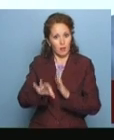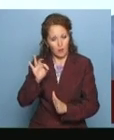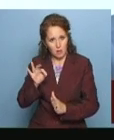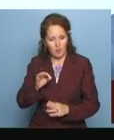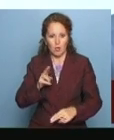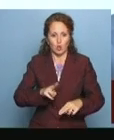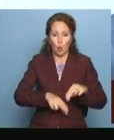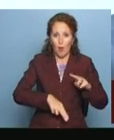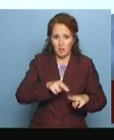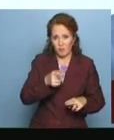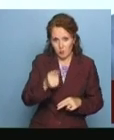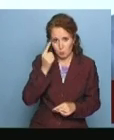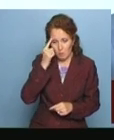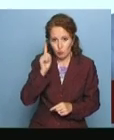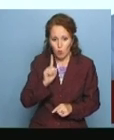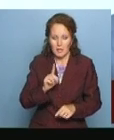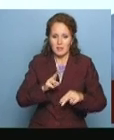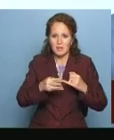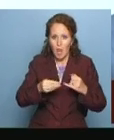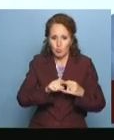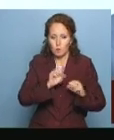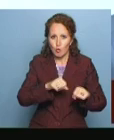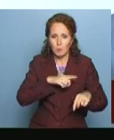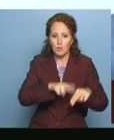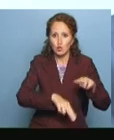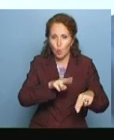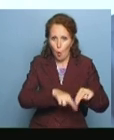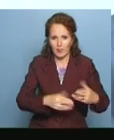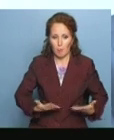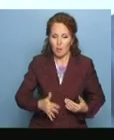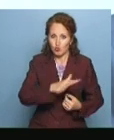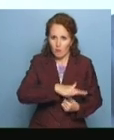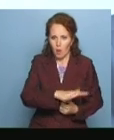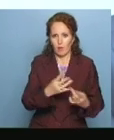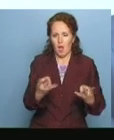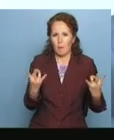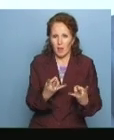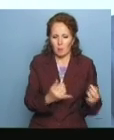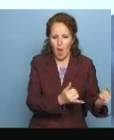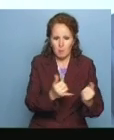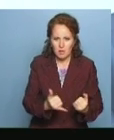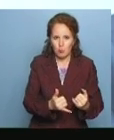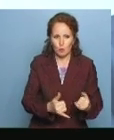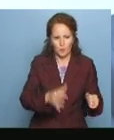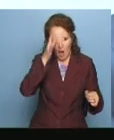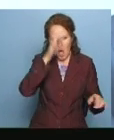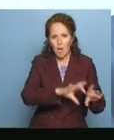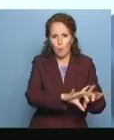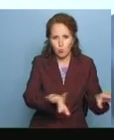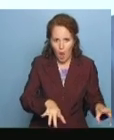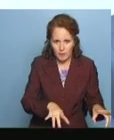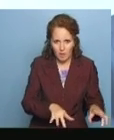землю для того, чтобы там можно было строить и проживать, необходимо обеспечивать коммунальной инфраструктурой,